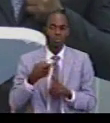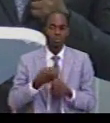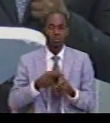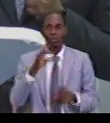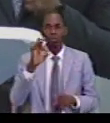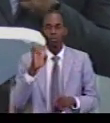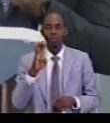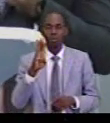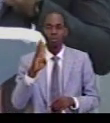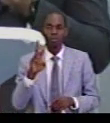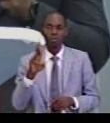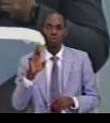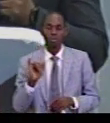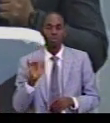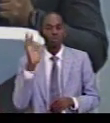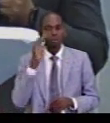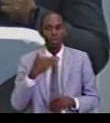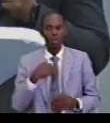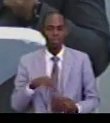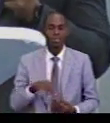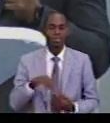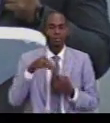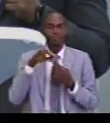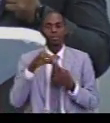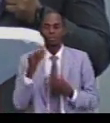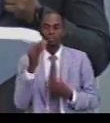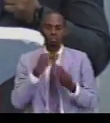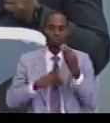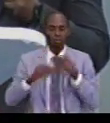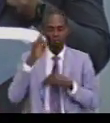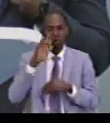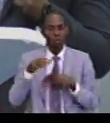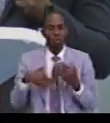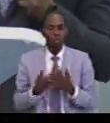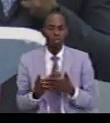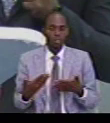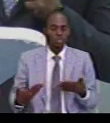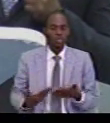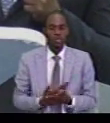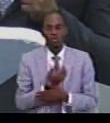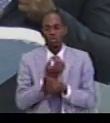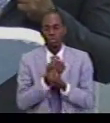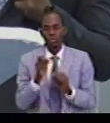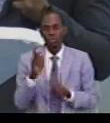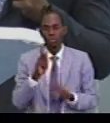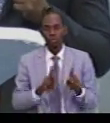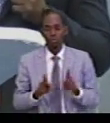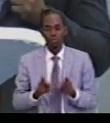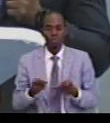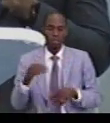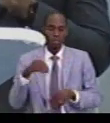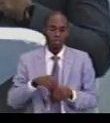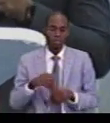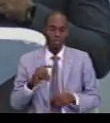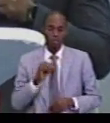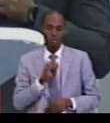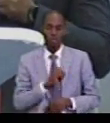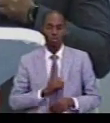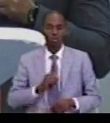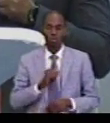special banquet for the new converts here in Togo at our headquarters at Rindinawe.